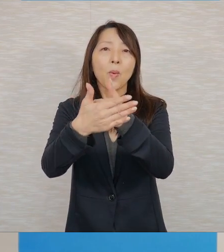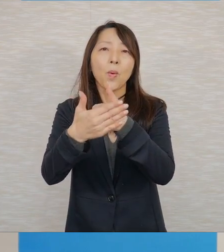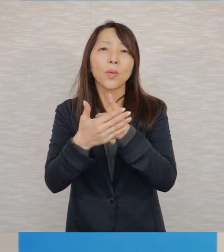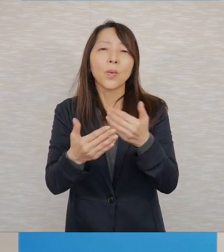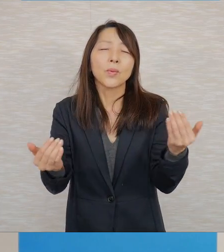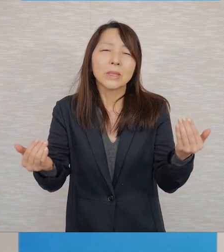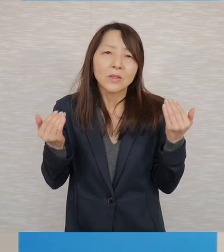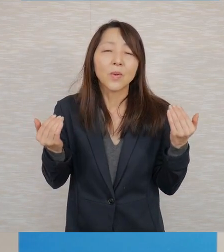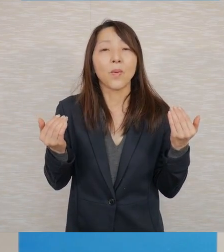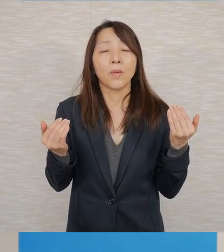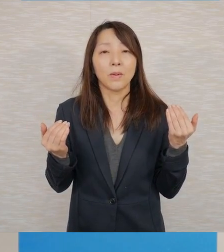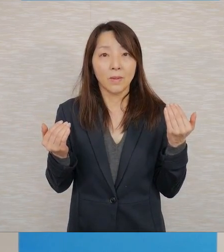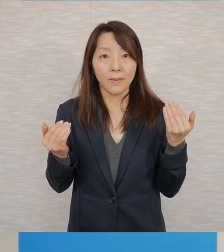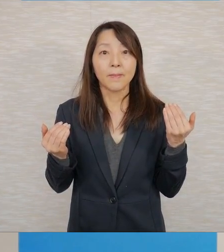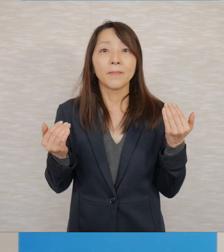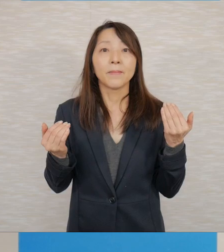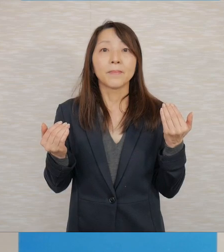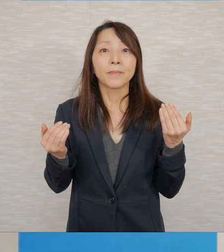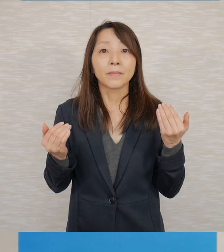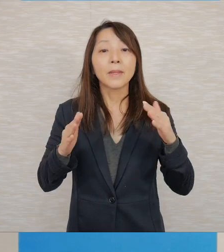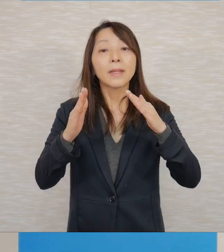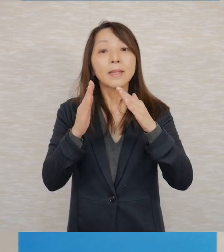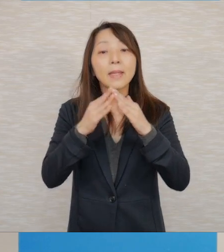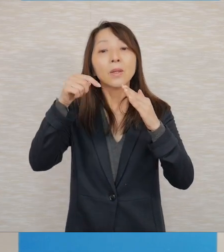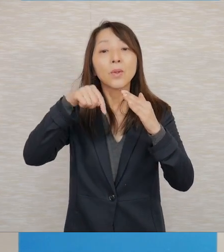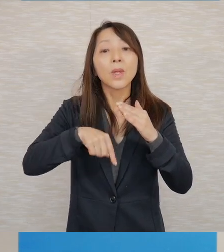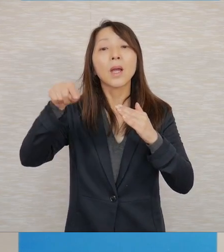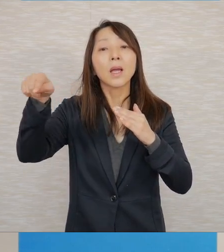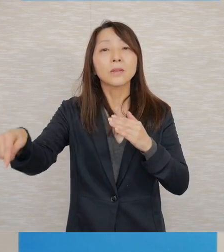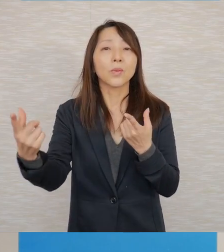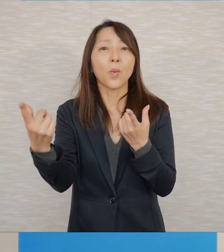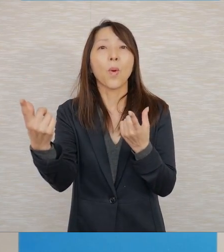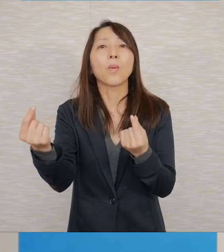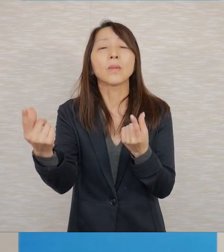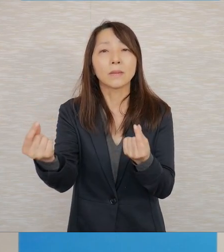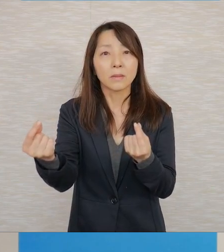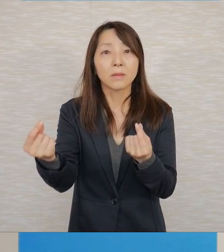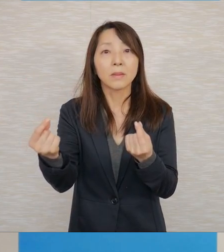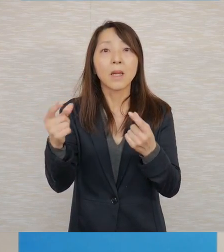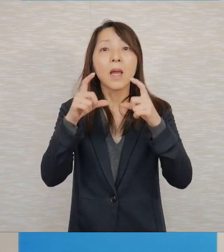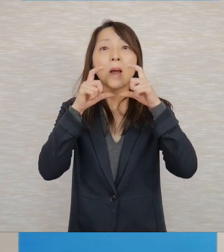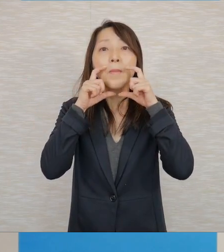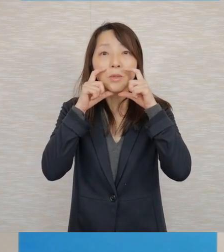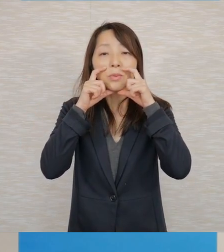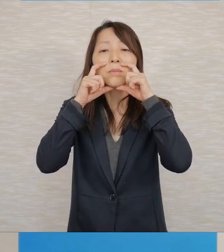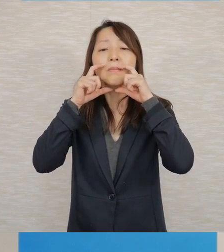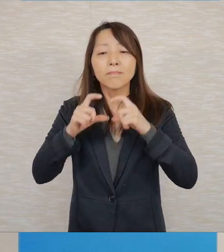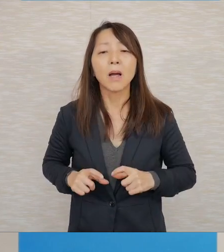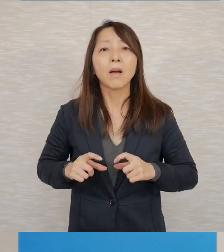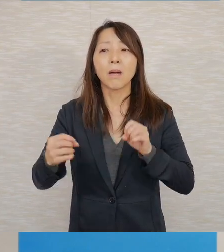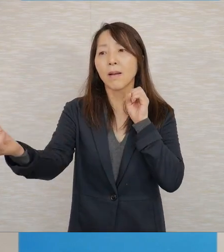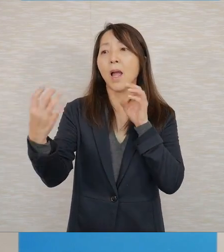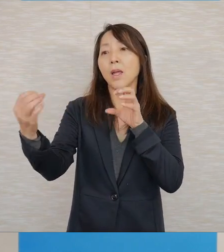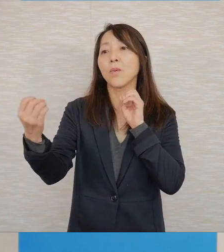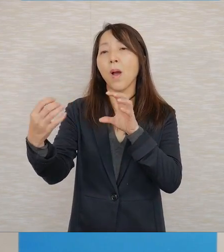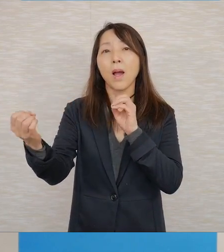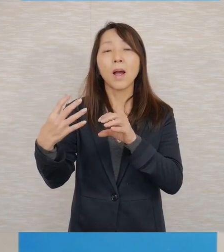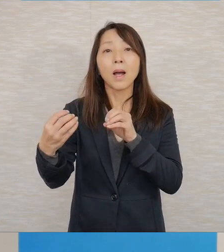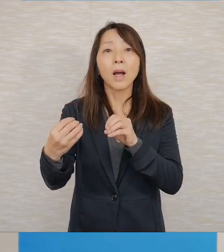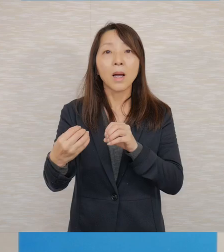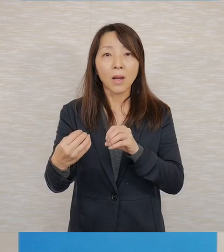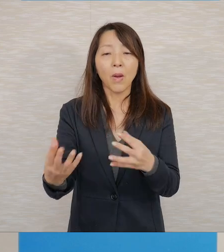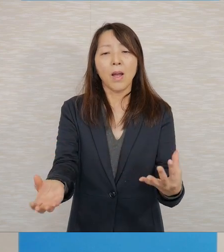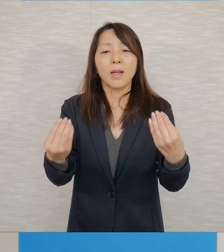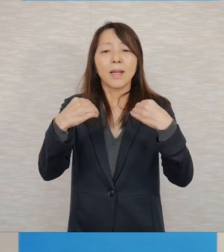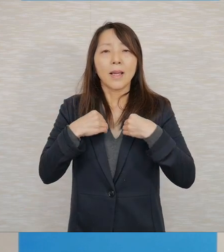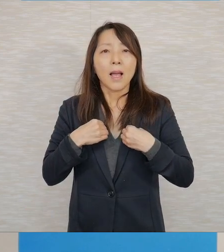です。屋内外を問わず、マスクを外しての会話など、感染リスク